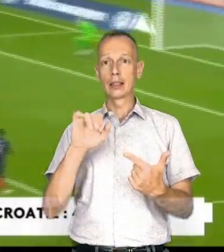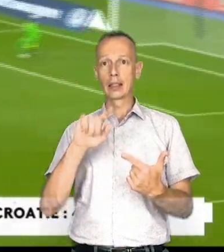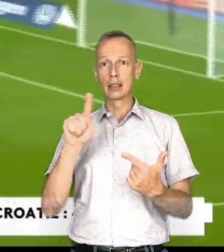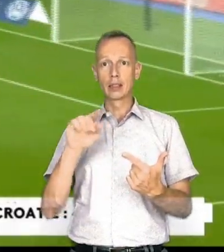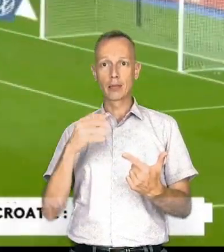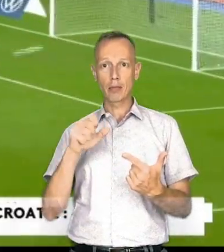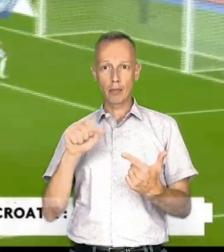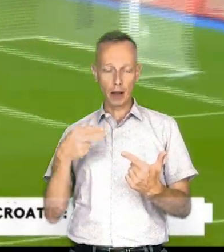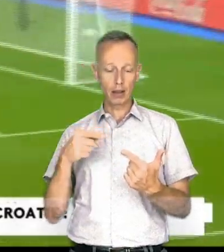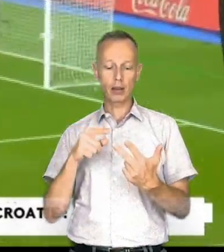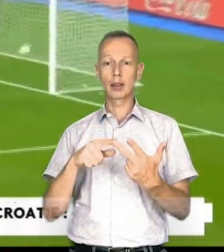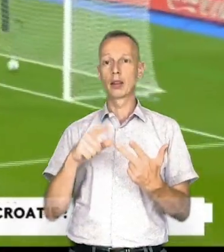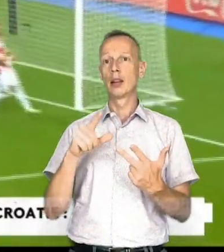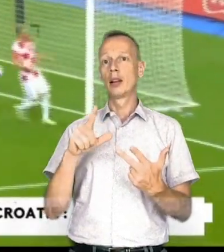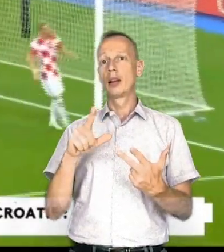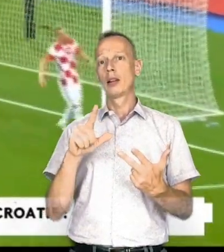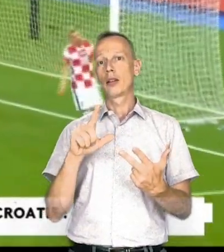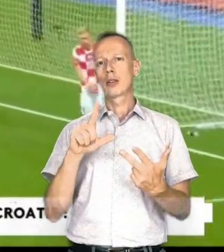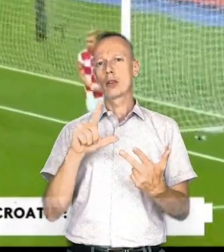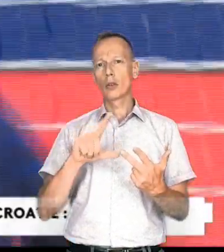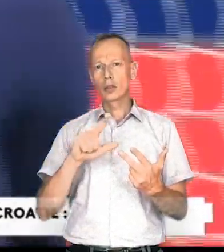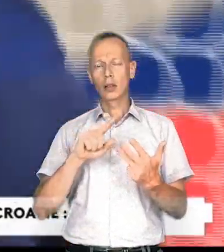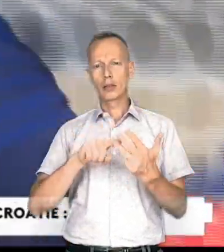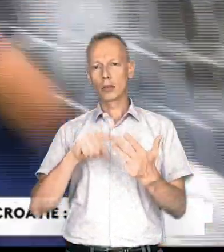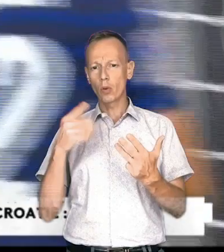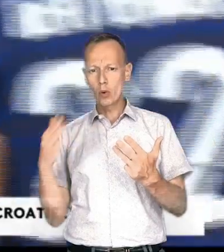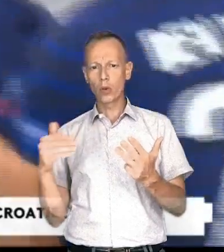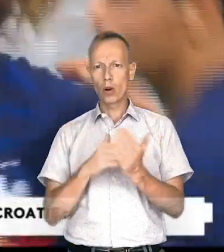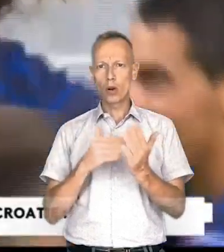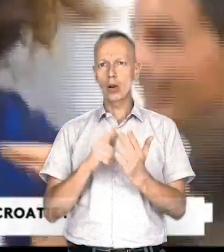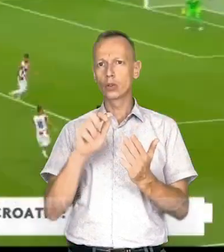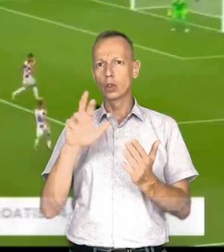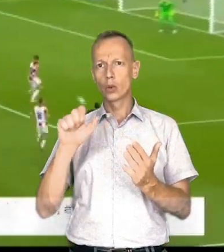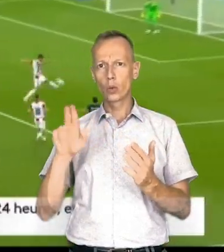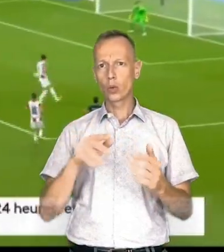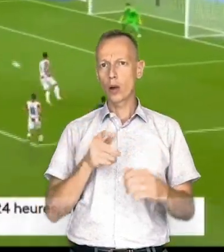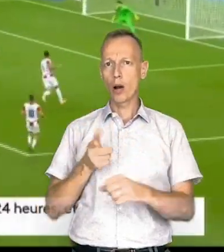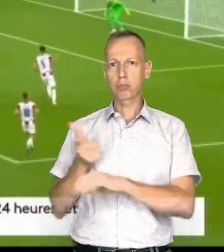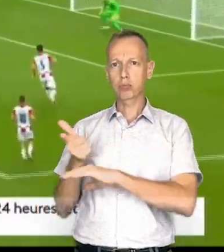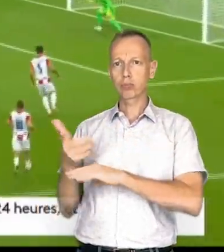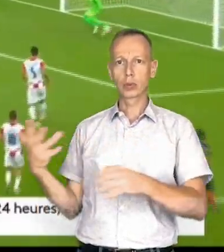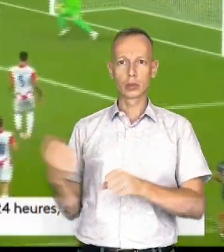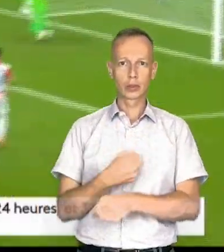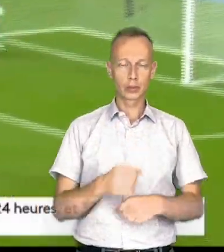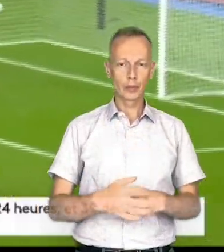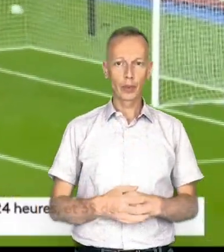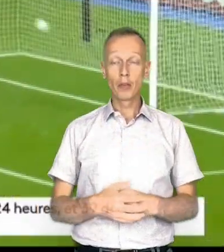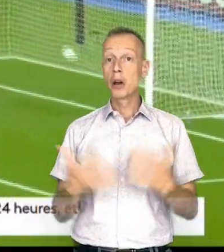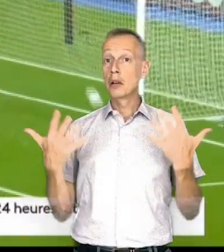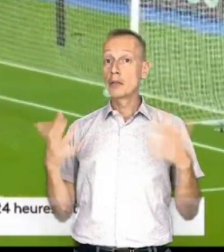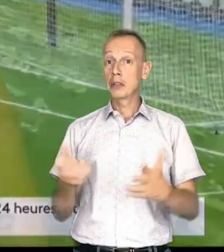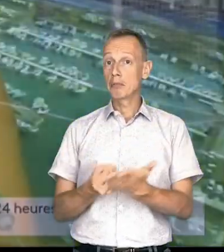43e minute, Martial à la 45e minute et enfin par Giroud à la 77e